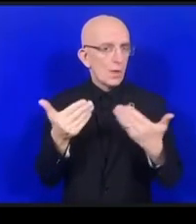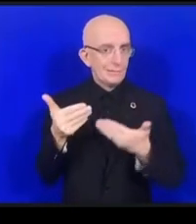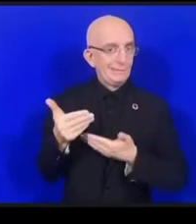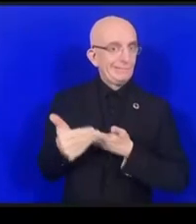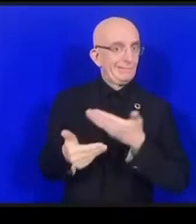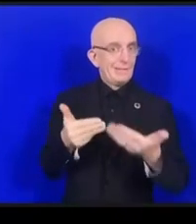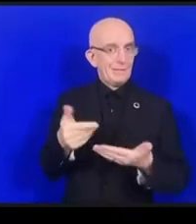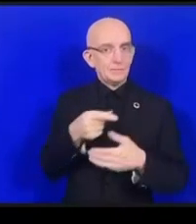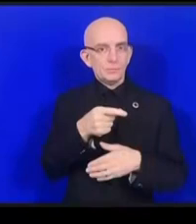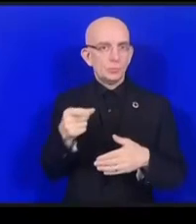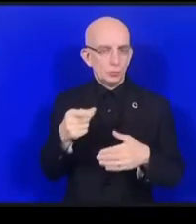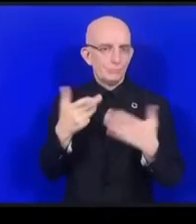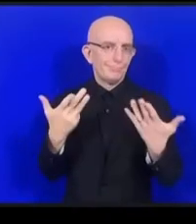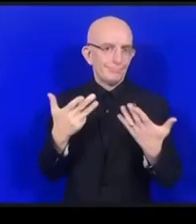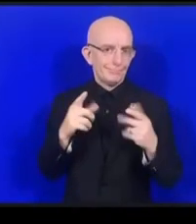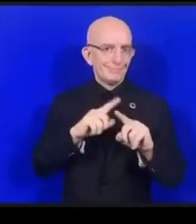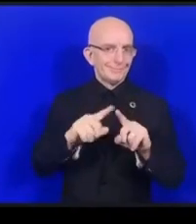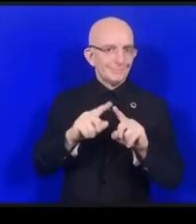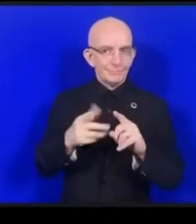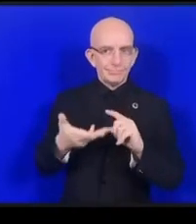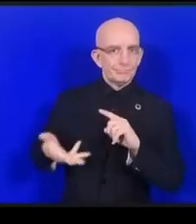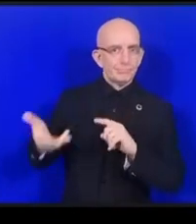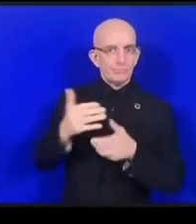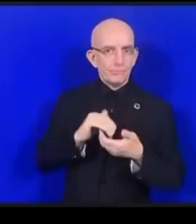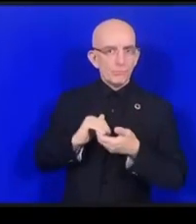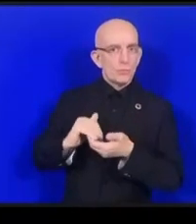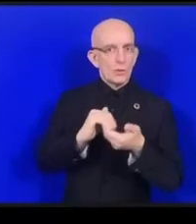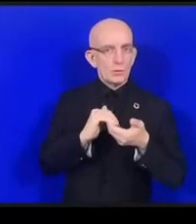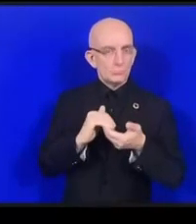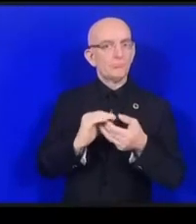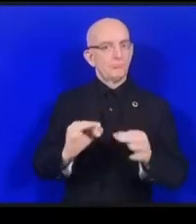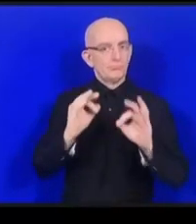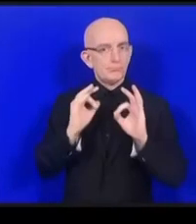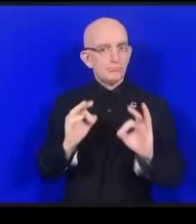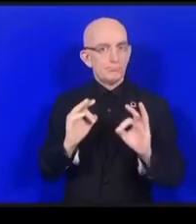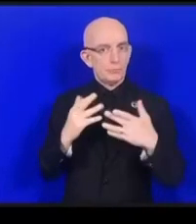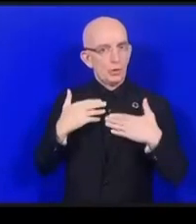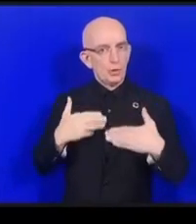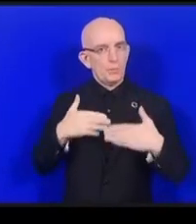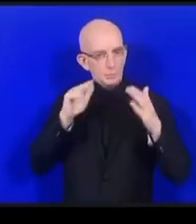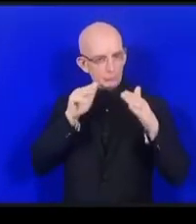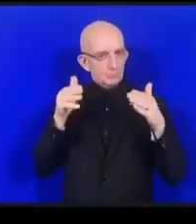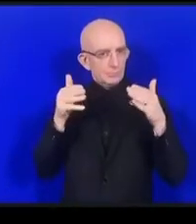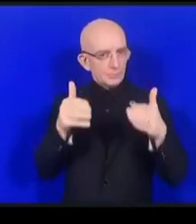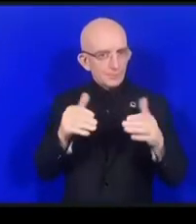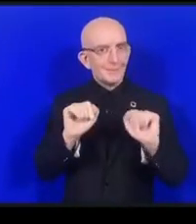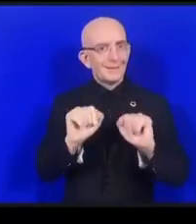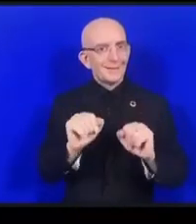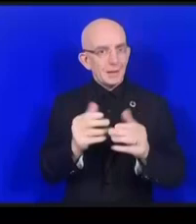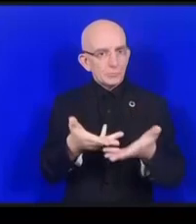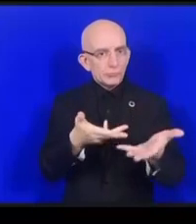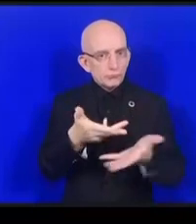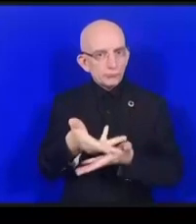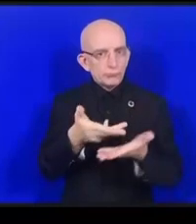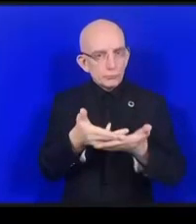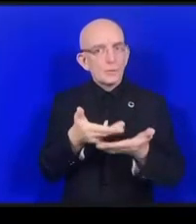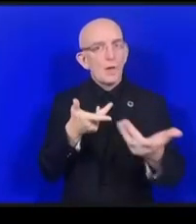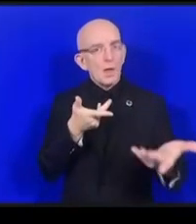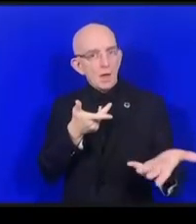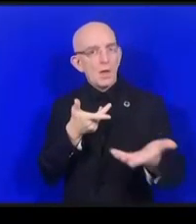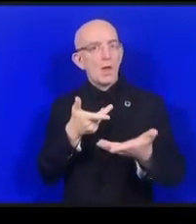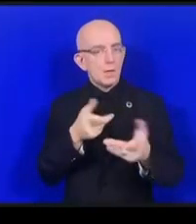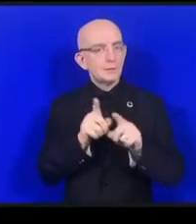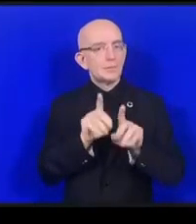интернет и как это влияет на вашу работу Спасибо за этот вопрос Да действительно мы работаем в